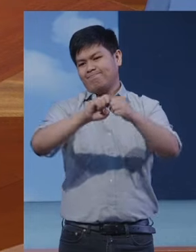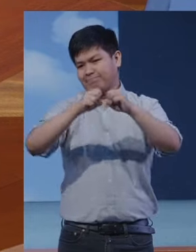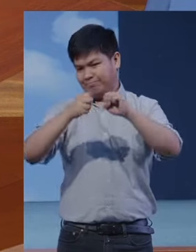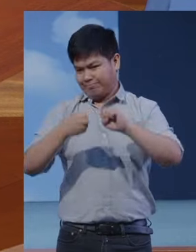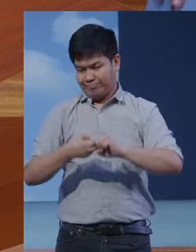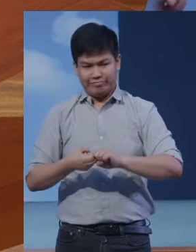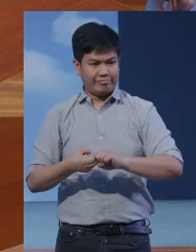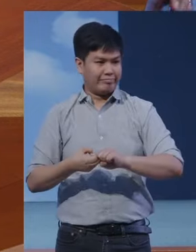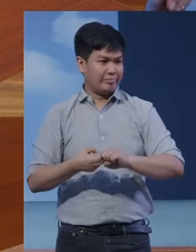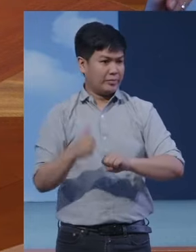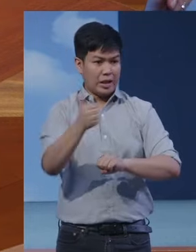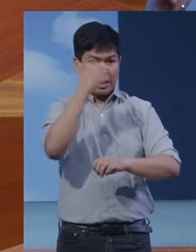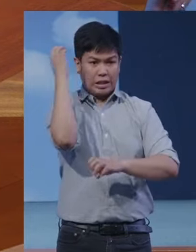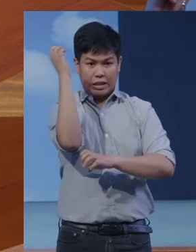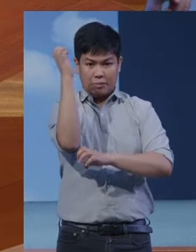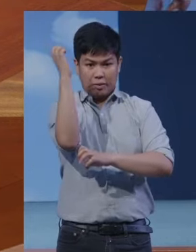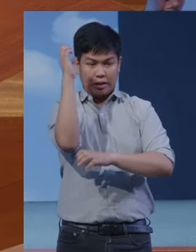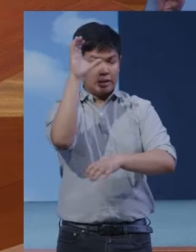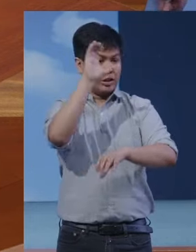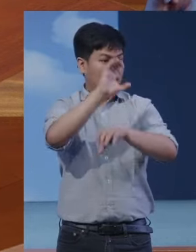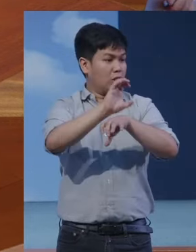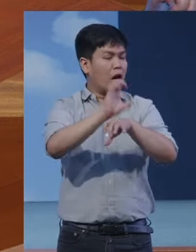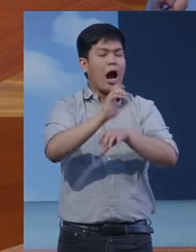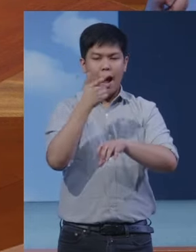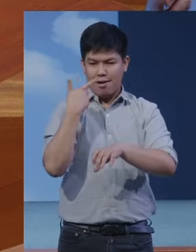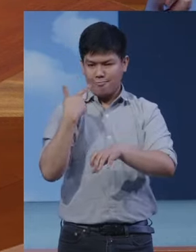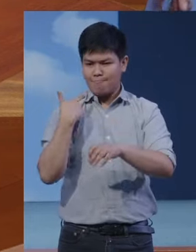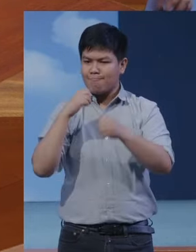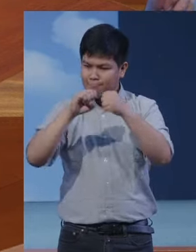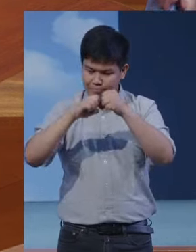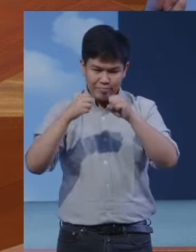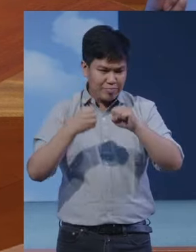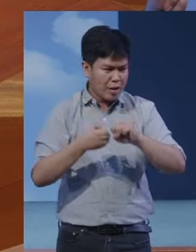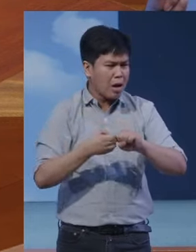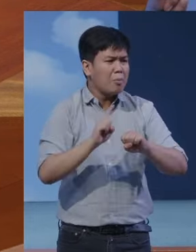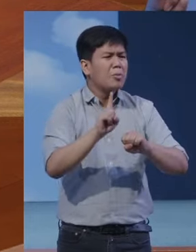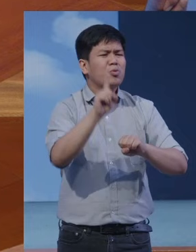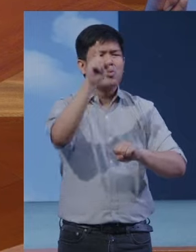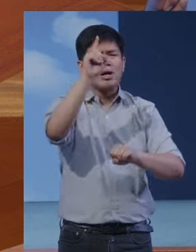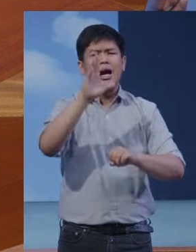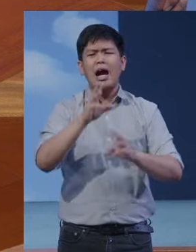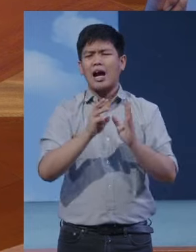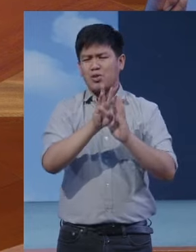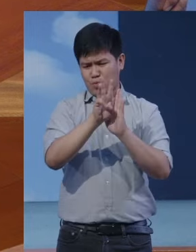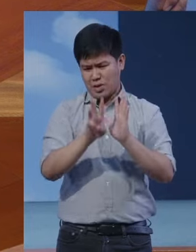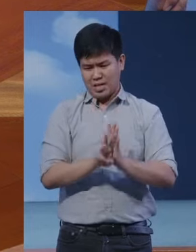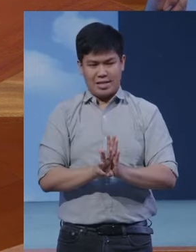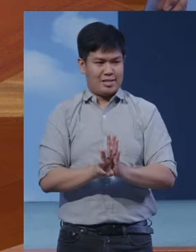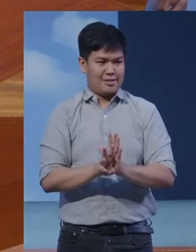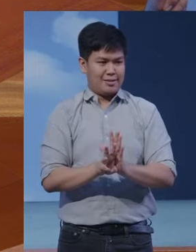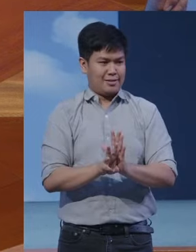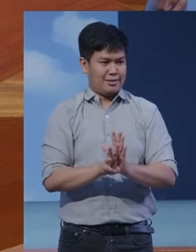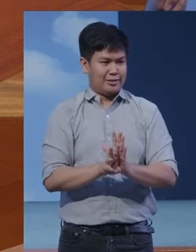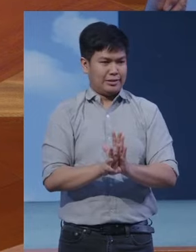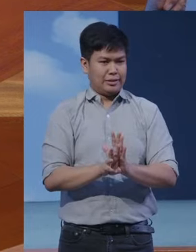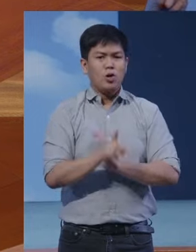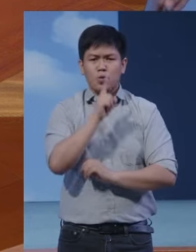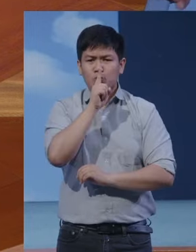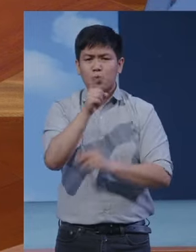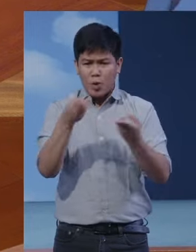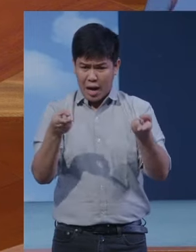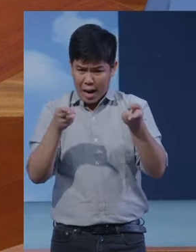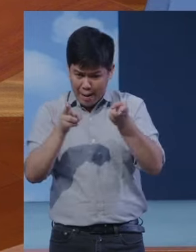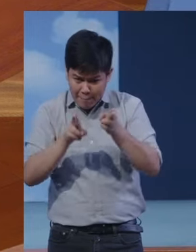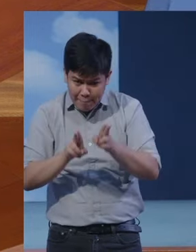evangelical churches gayon din po ang karanasan so talagang nangyayari pong itong